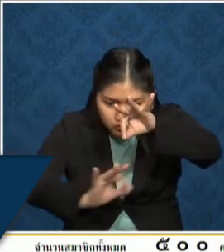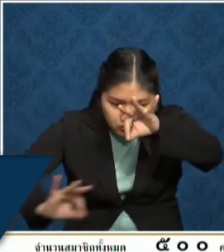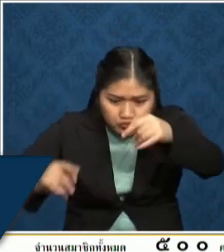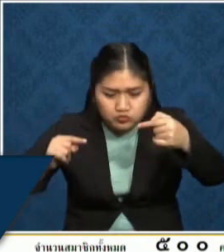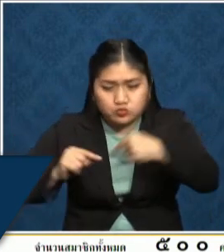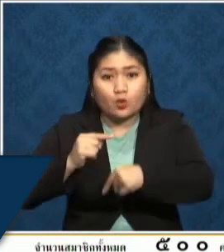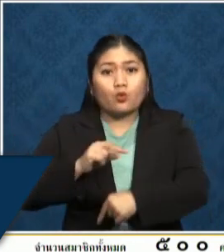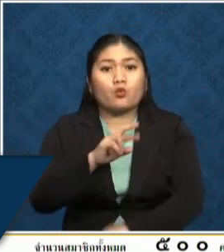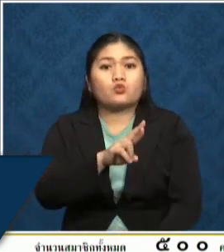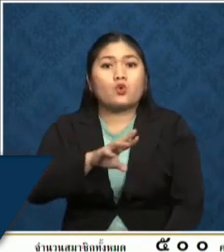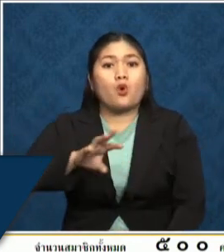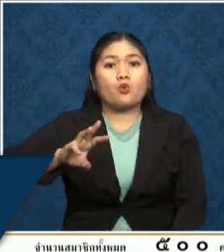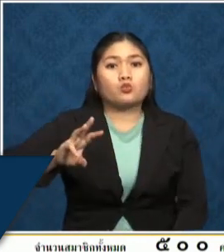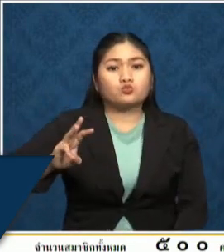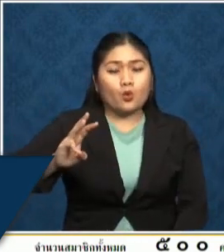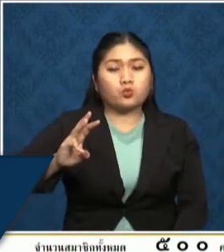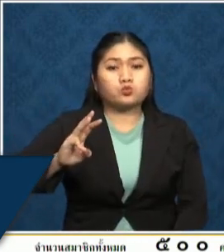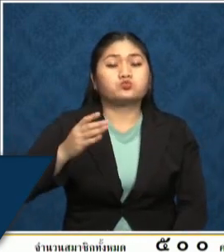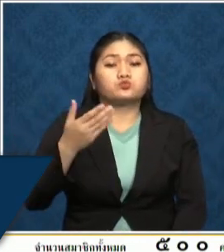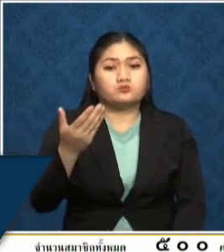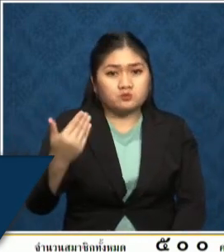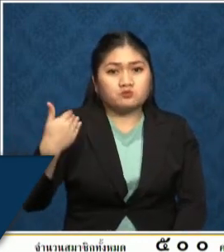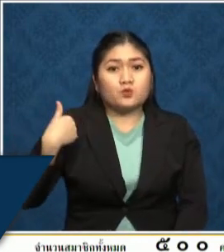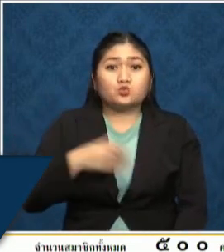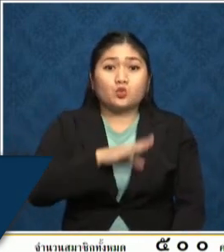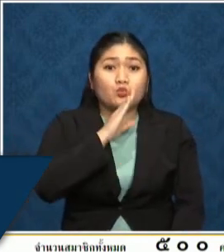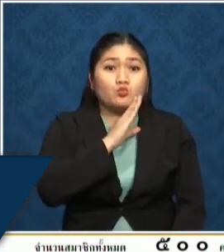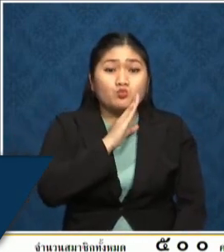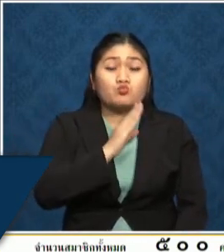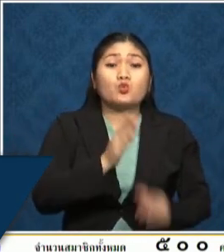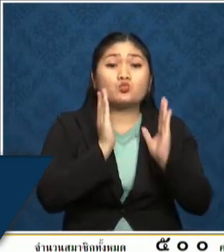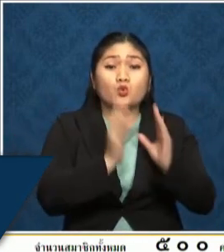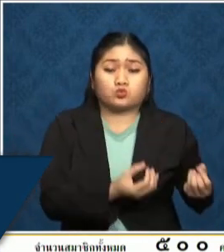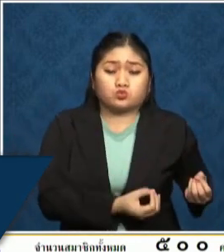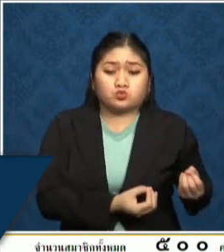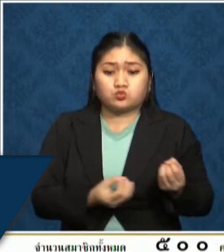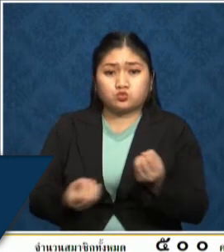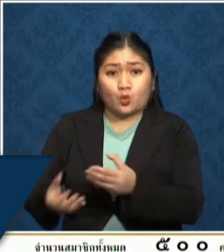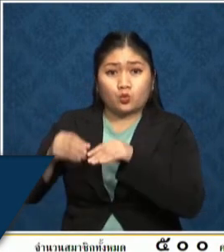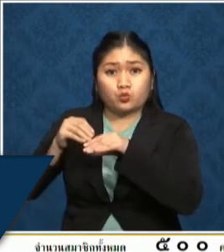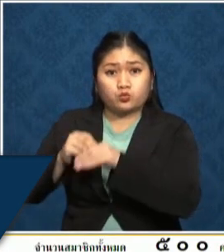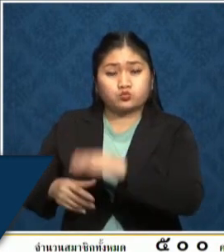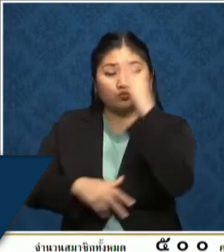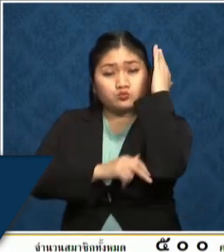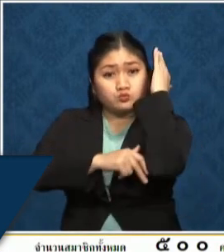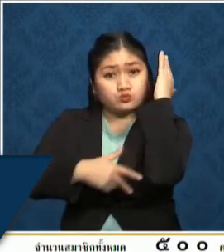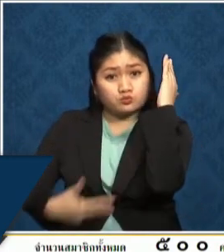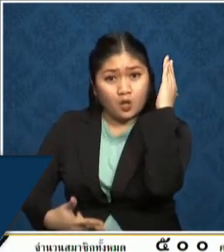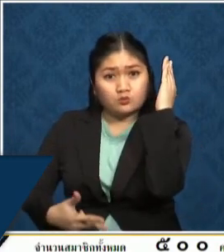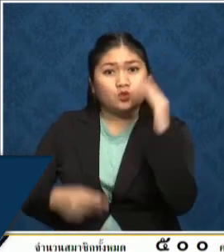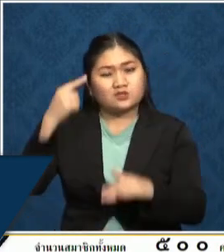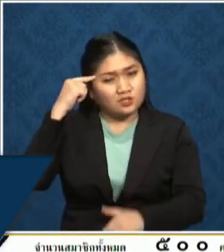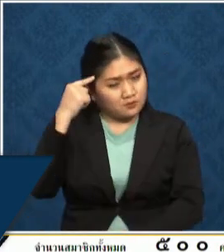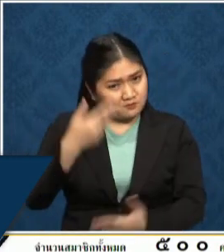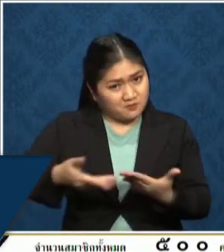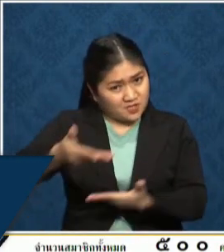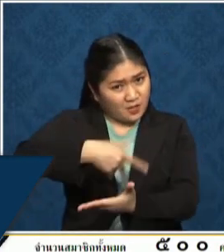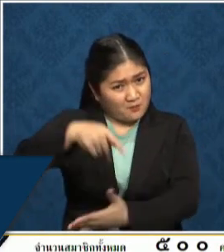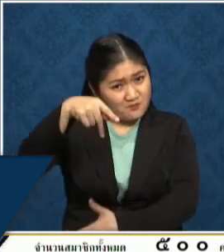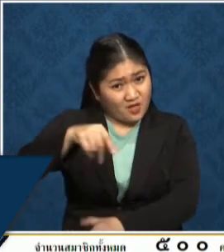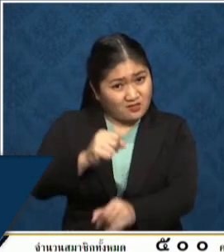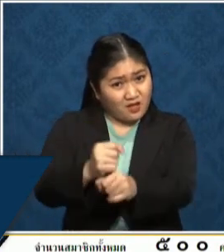6 ก็ซาบได้ครัว่ากรณีการสงคลไปอยู่ใ 3 จงหดาแดนากใต้นั้นต้พิเจโณาแบบิเศษอย่ไร